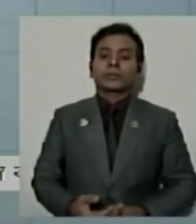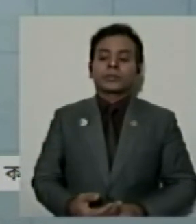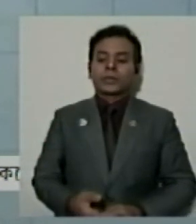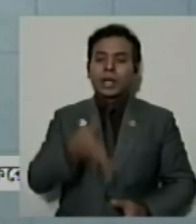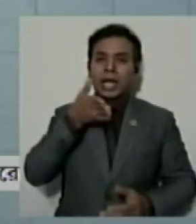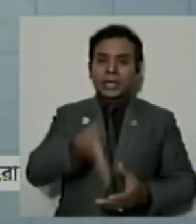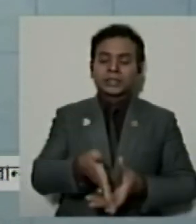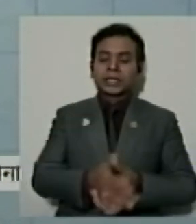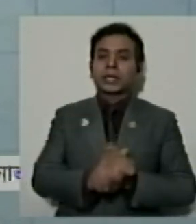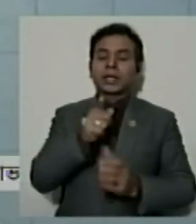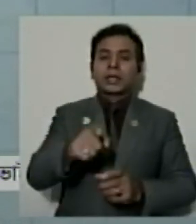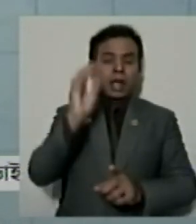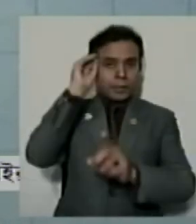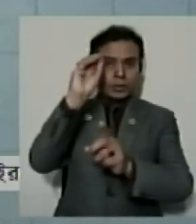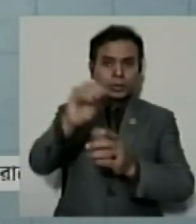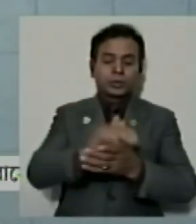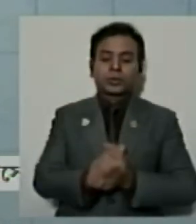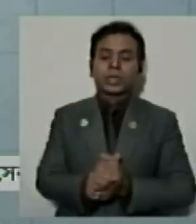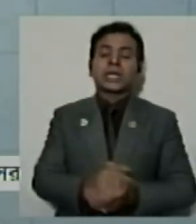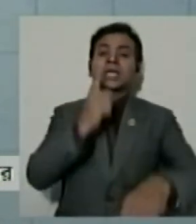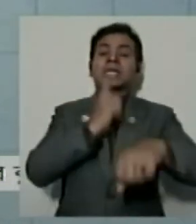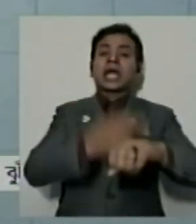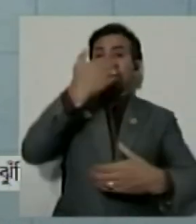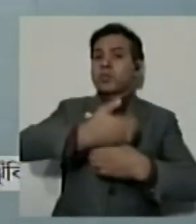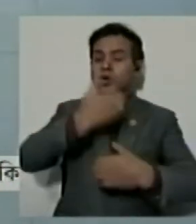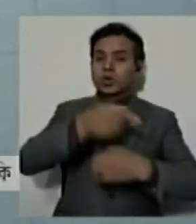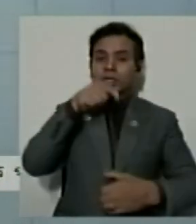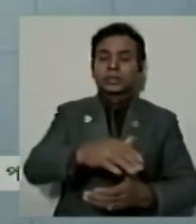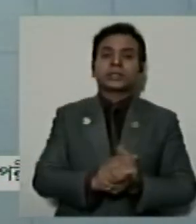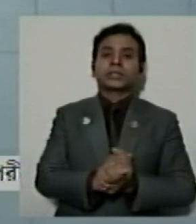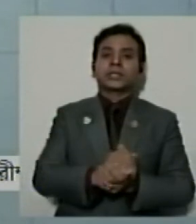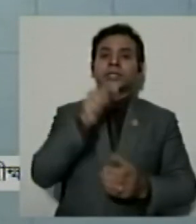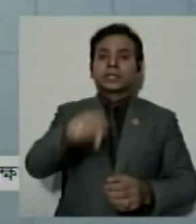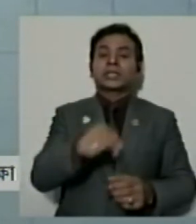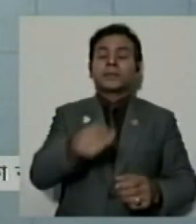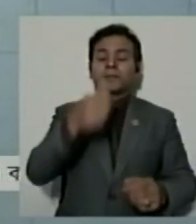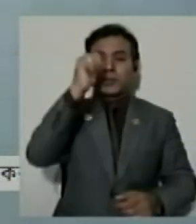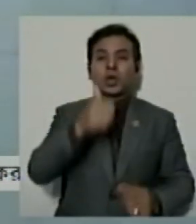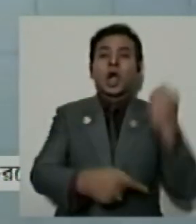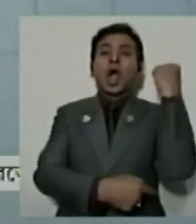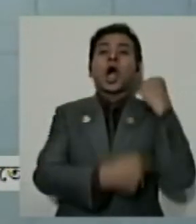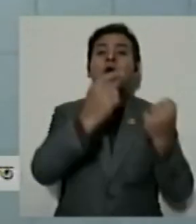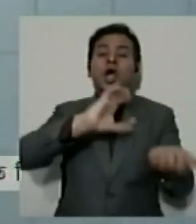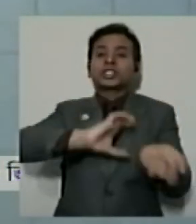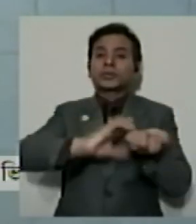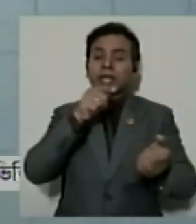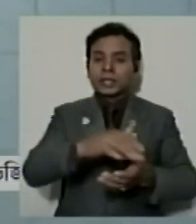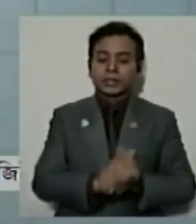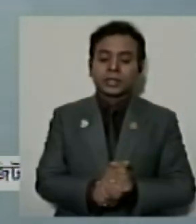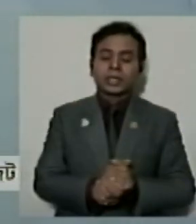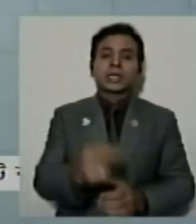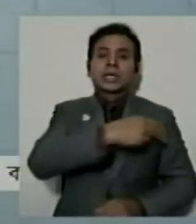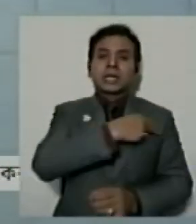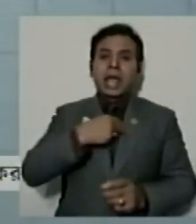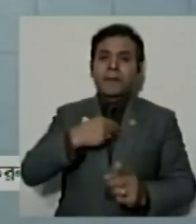ডেডিকেটেড হসপিটালগুলো আছে সেই হসপিটাল নামগুলো আবার উল্লেখ করতে চাই। আমাদের ঢাকাতে আছে কুয়েত বাংলাদেশ মৈত্রী সরকারি